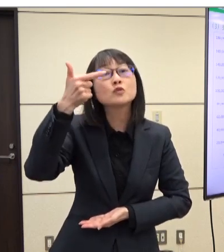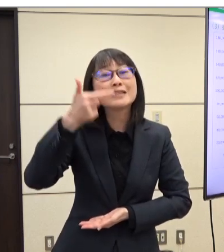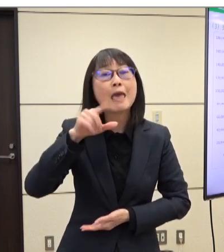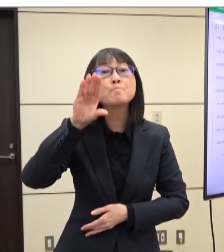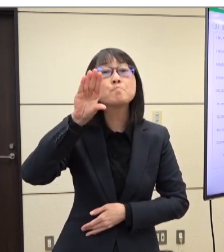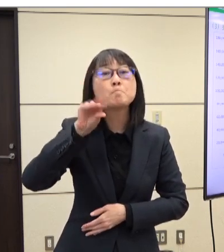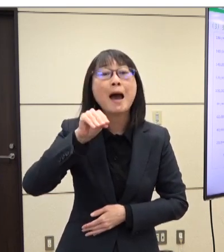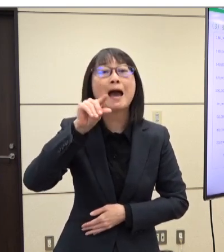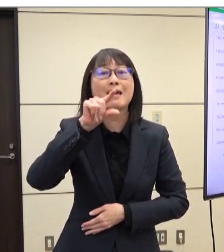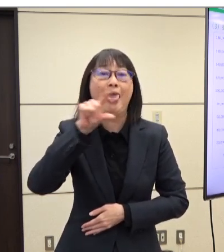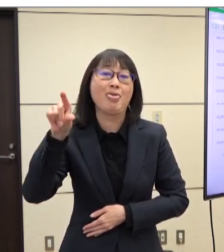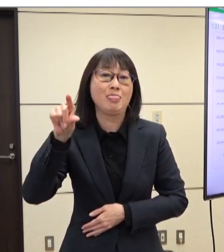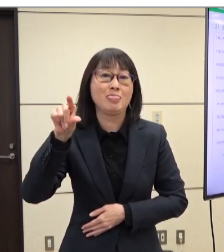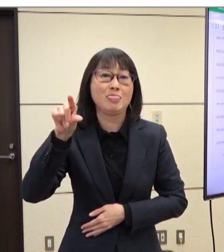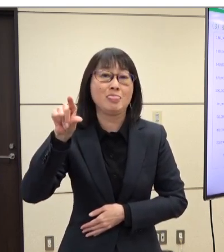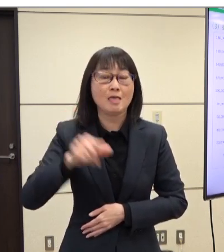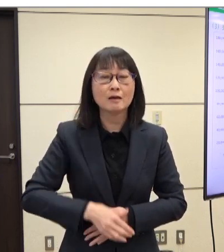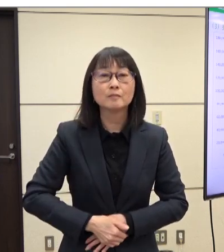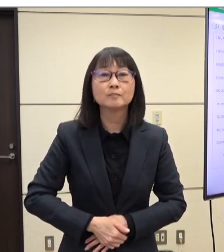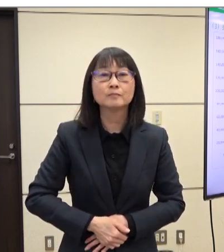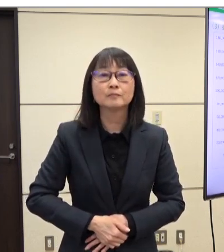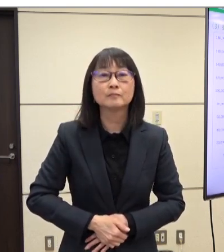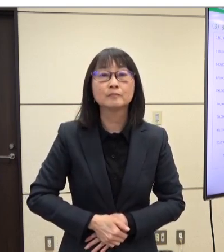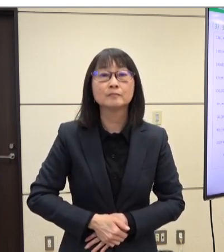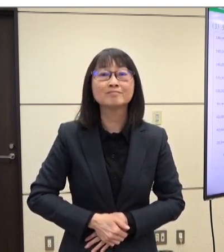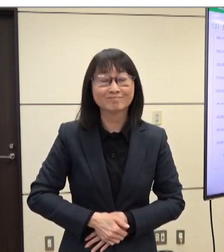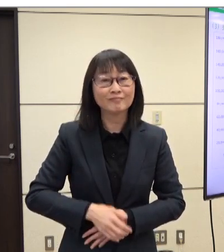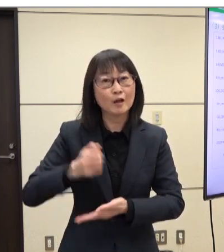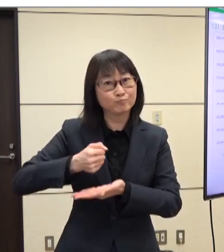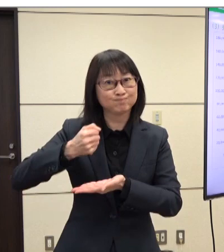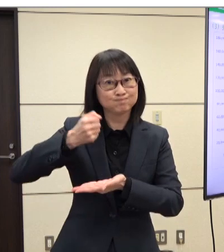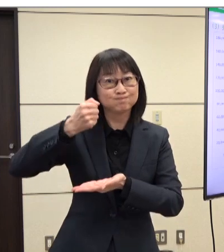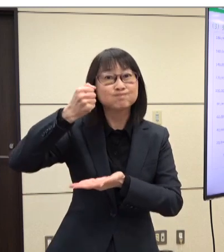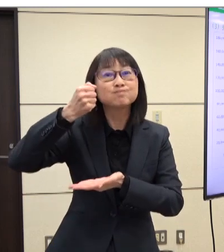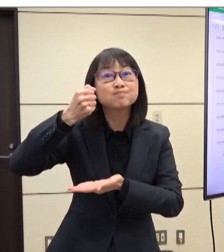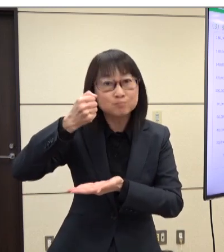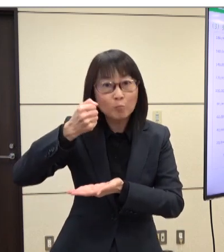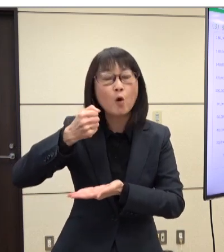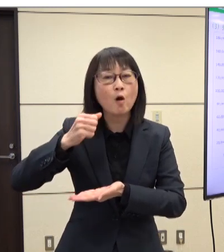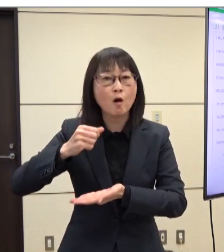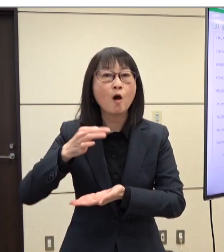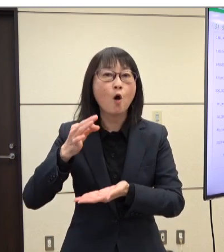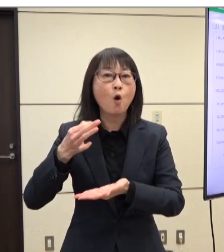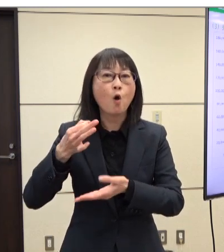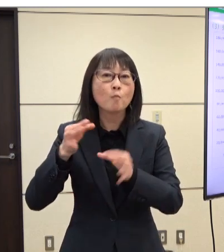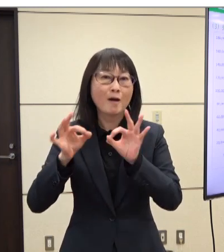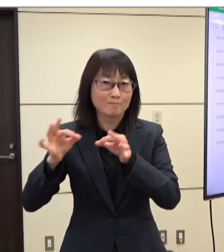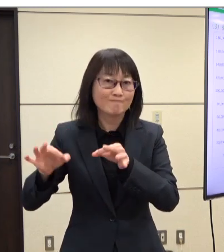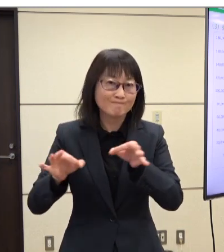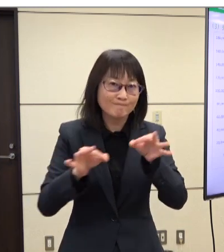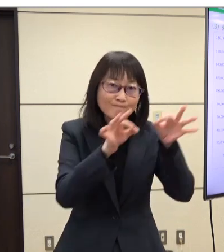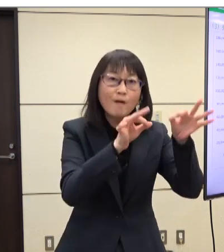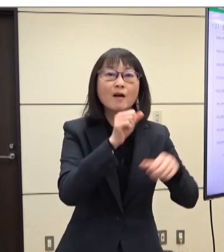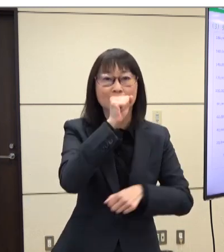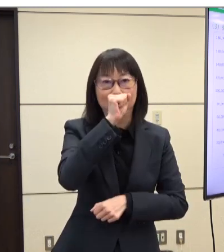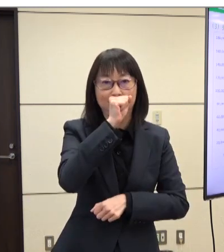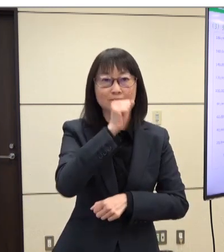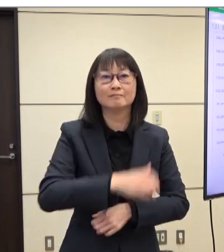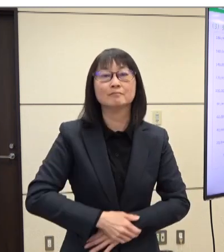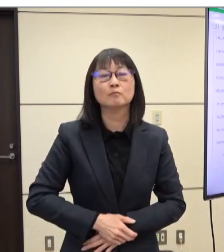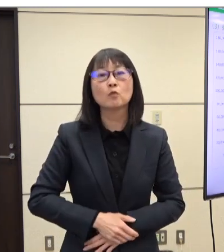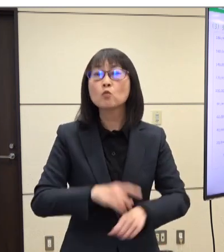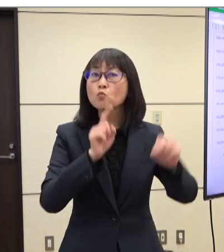円ということで、こちらも順調に売上が伸びているということであります。目